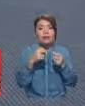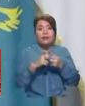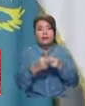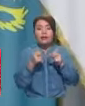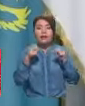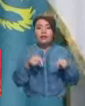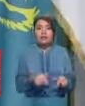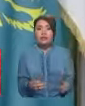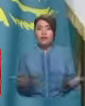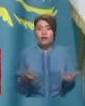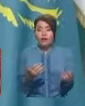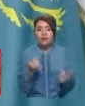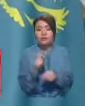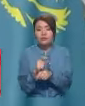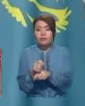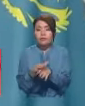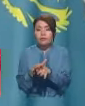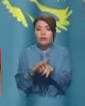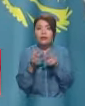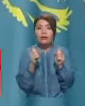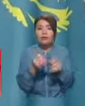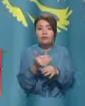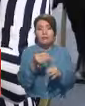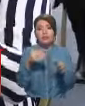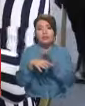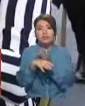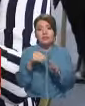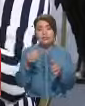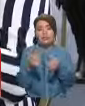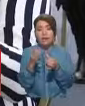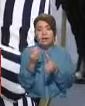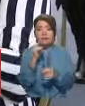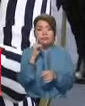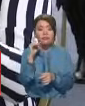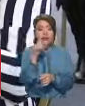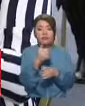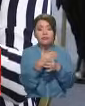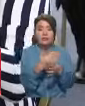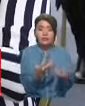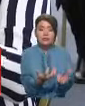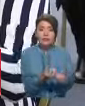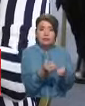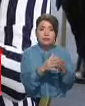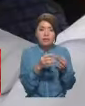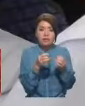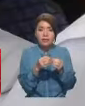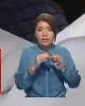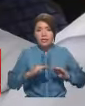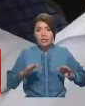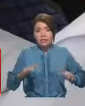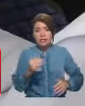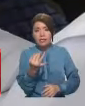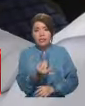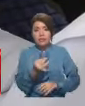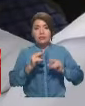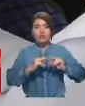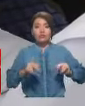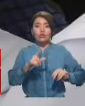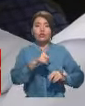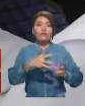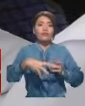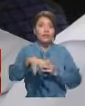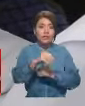решения образовательных задач. В предвыборной кампании партийцы сделали акцент на поддержку семьи и детства, а также интересов учителей, чтобы у